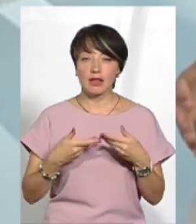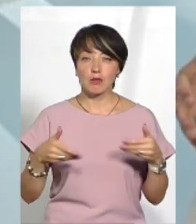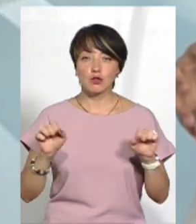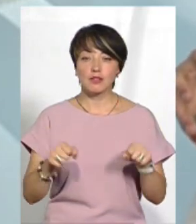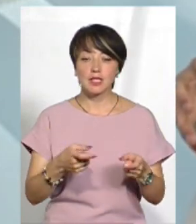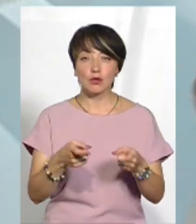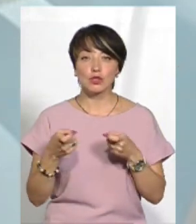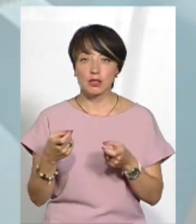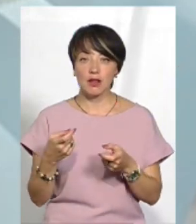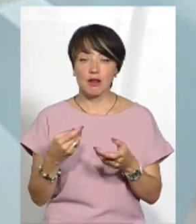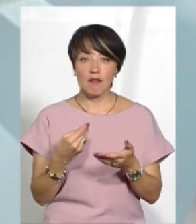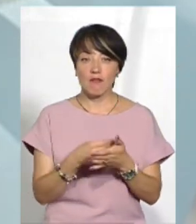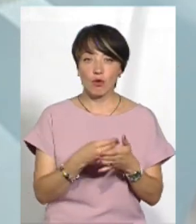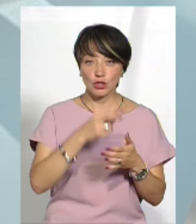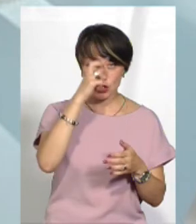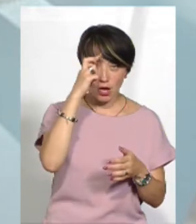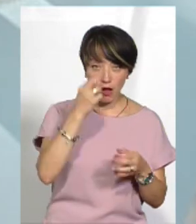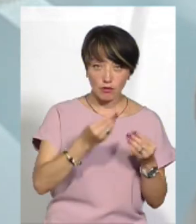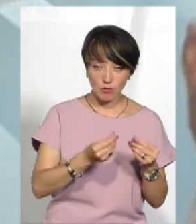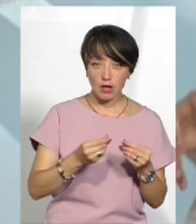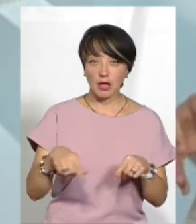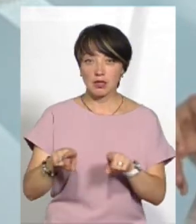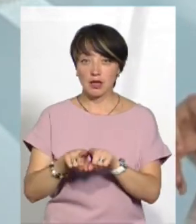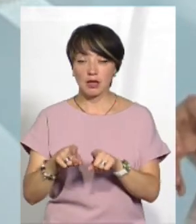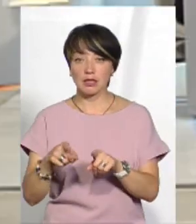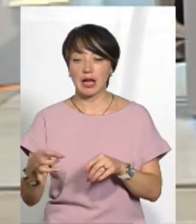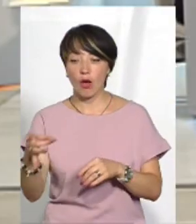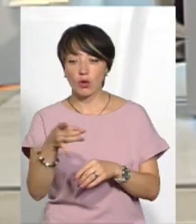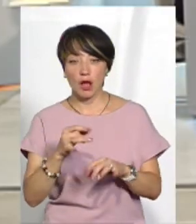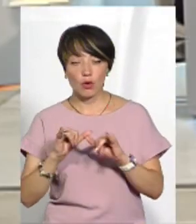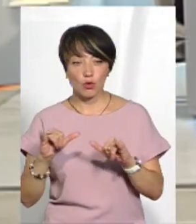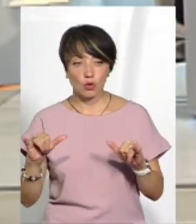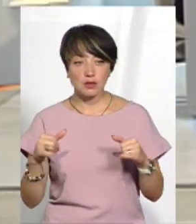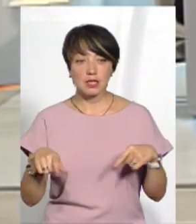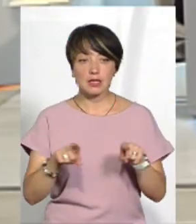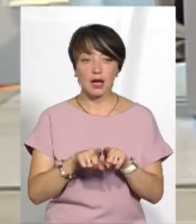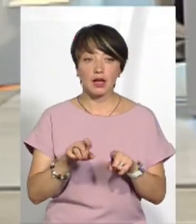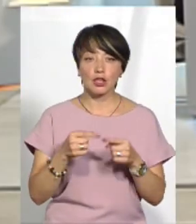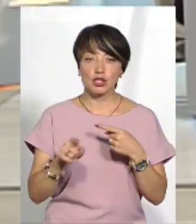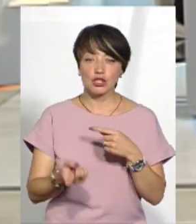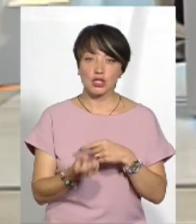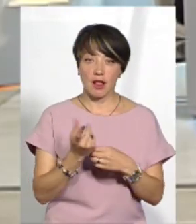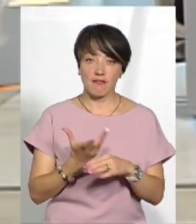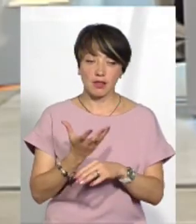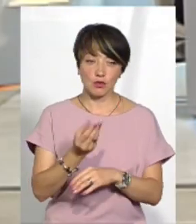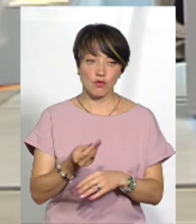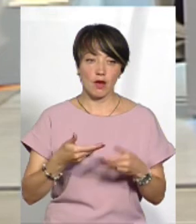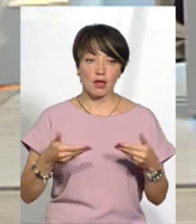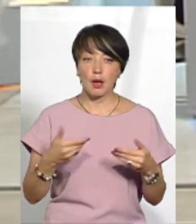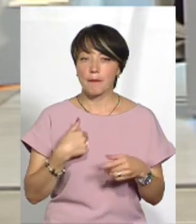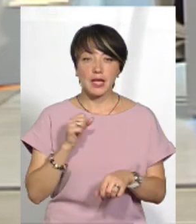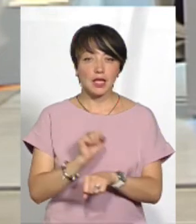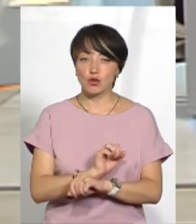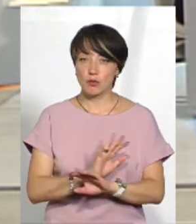можливість залучати фонди як з державного бюджету, як фонди з регіонального розвитку, так і інші джерела фінансування. Ми